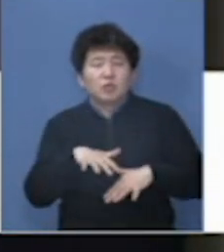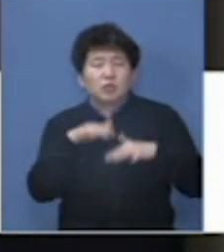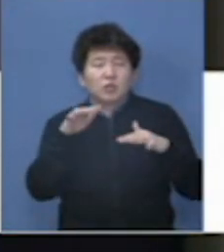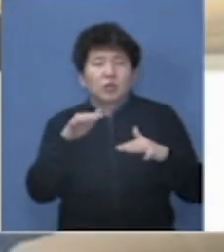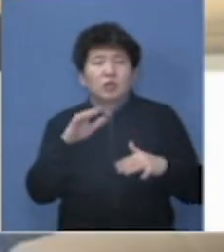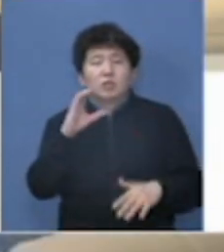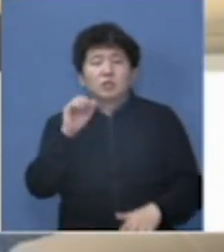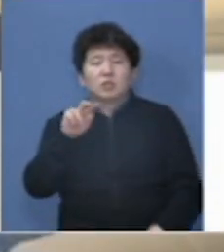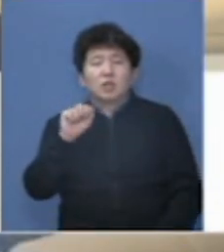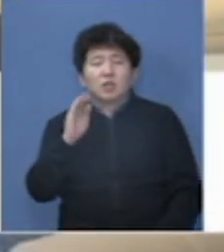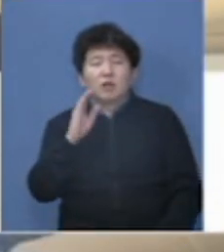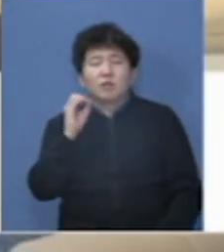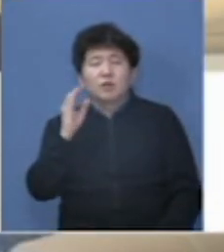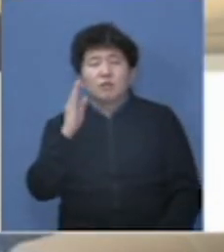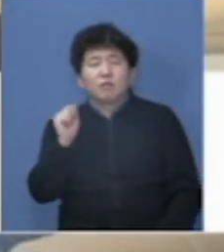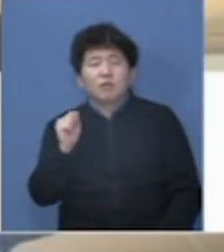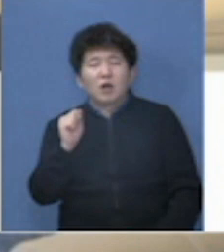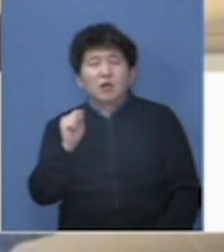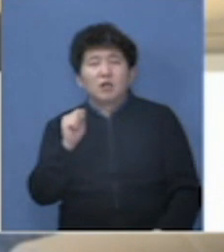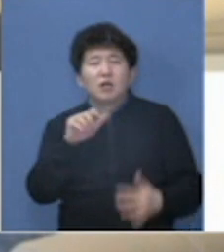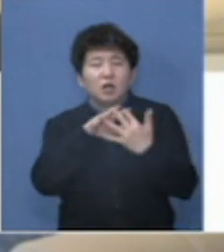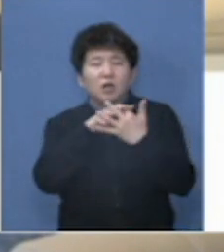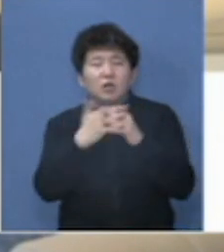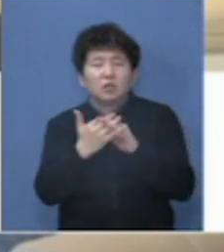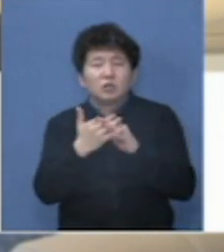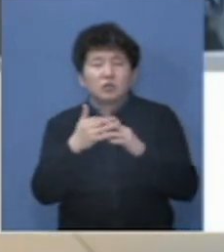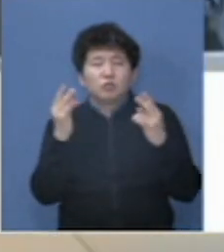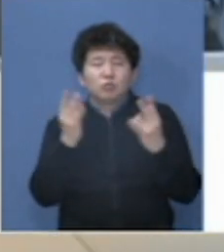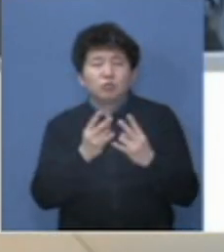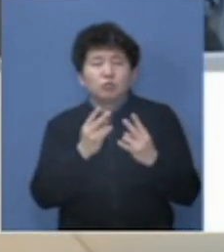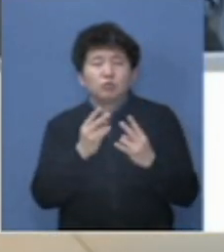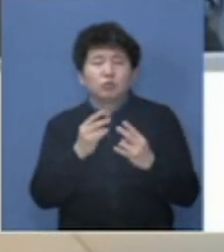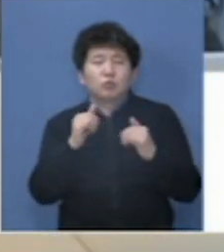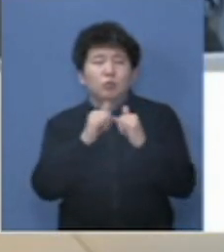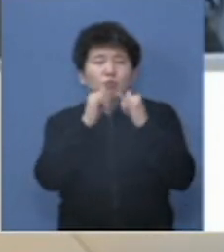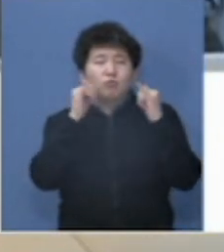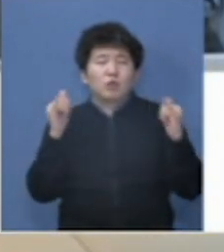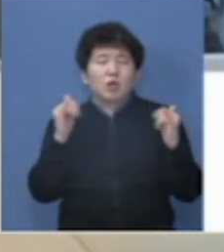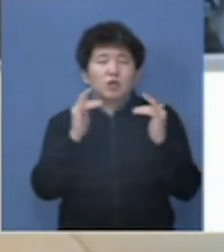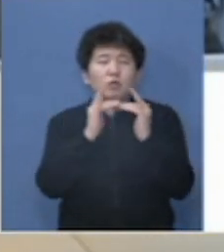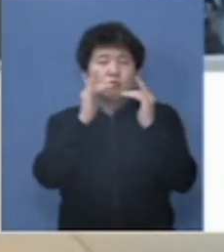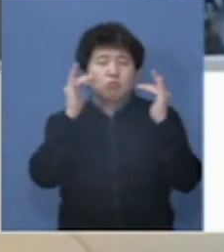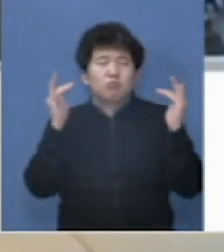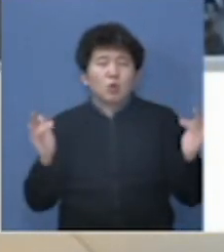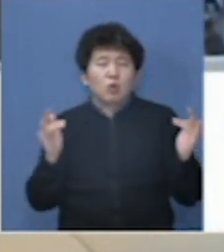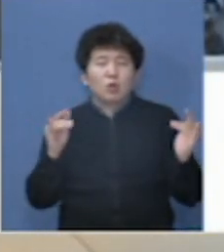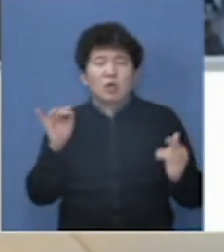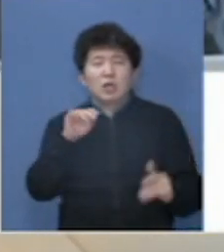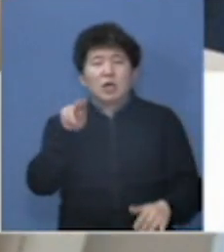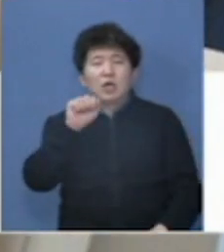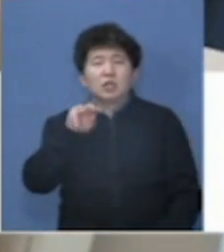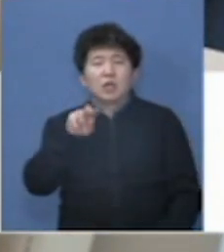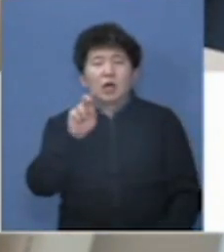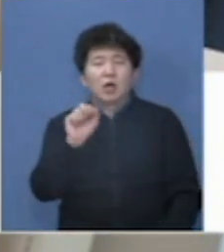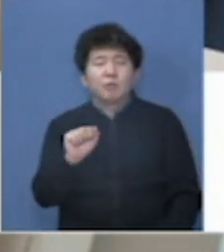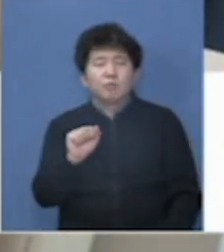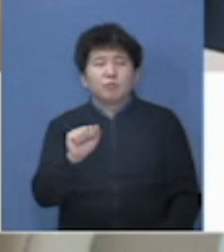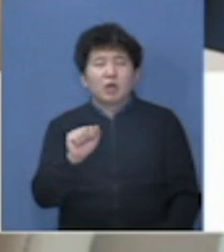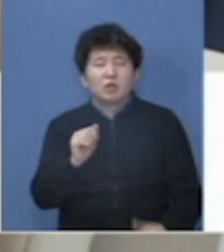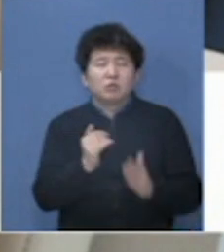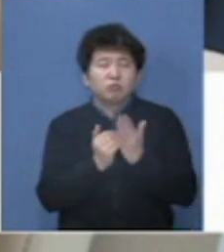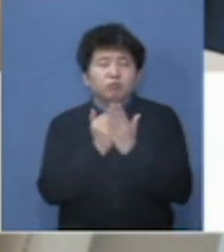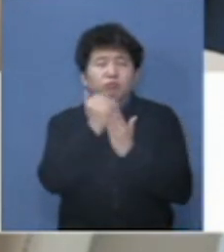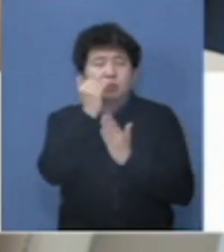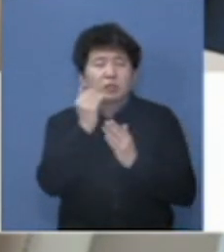Алтай необходимо увеличить длину моста, расширить проход реки Березовки и поднять дамбы. Эта и другая информация по всем